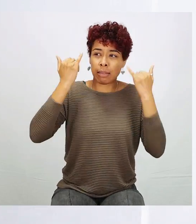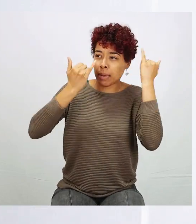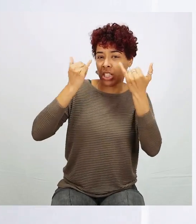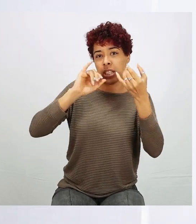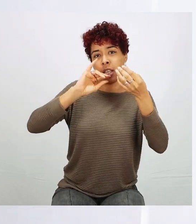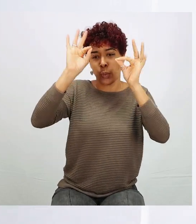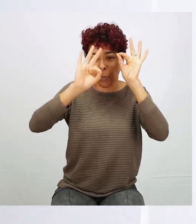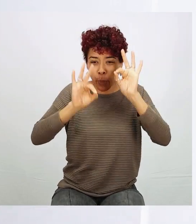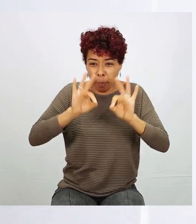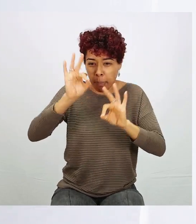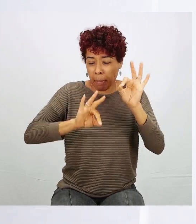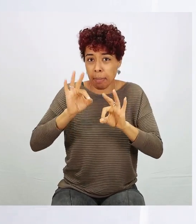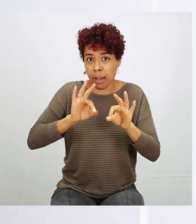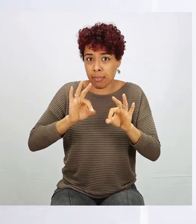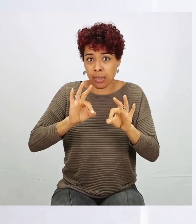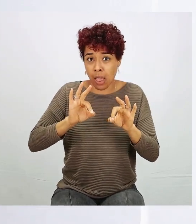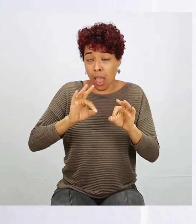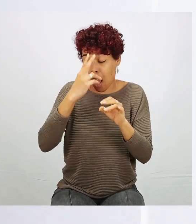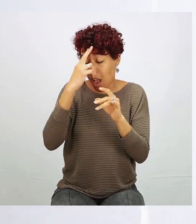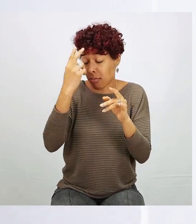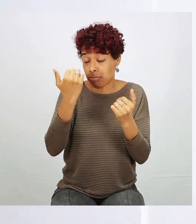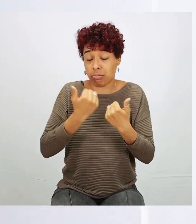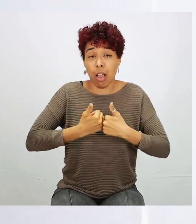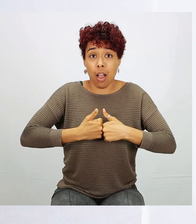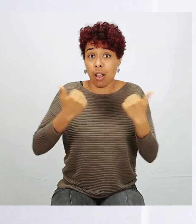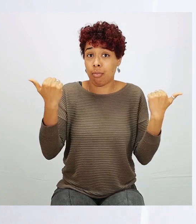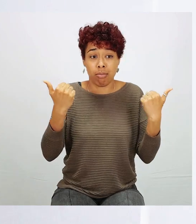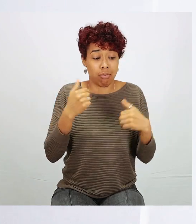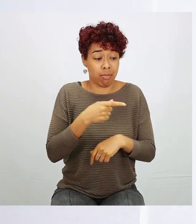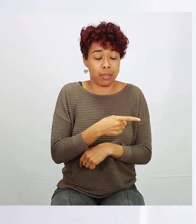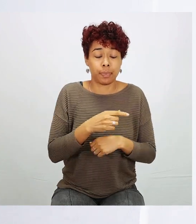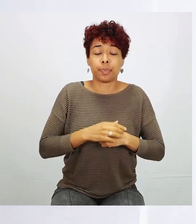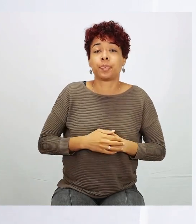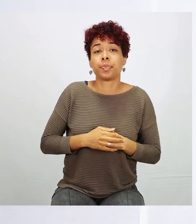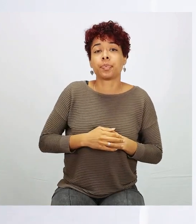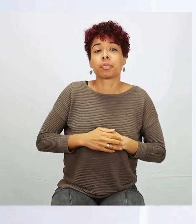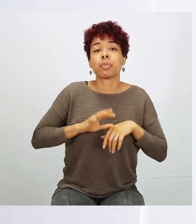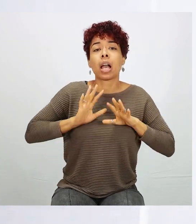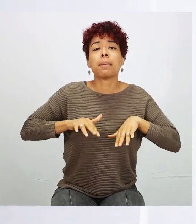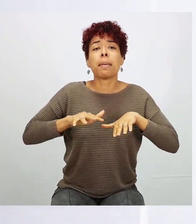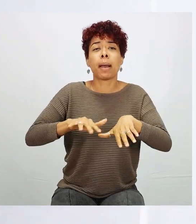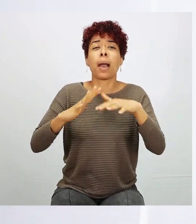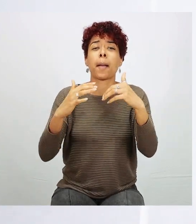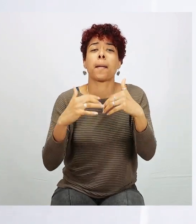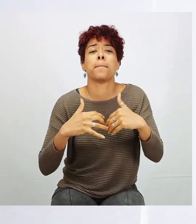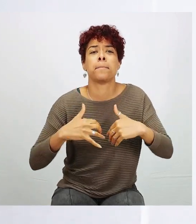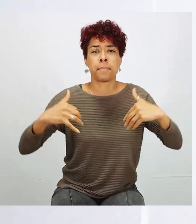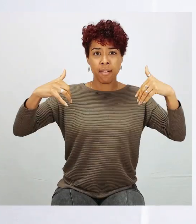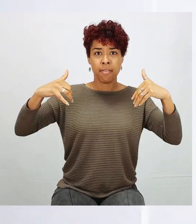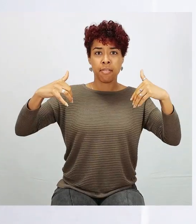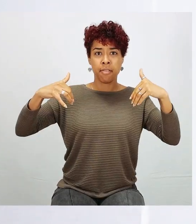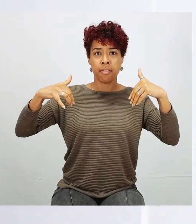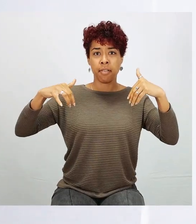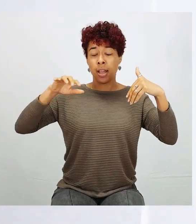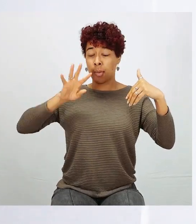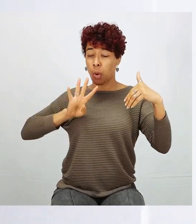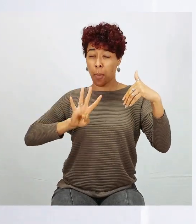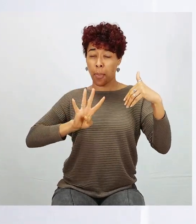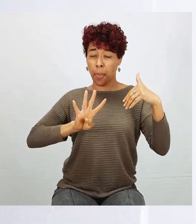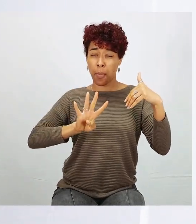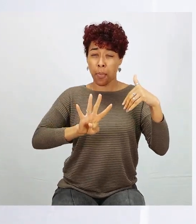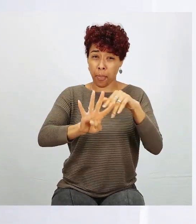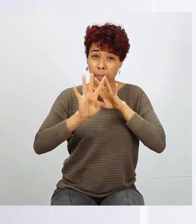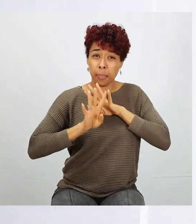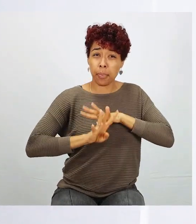des choses, on en est loin du spectacle. La mer qui a été coupée en deux, une mer qui se coupe en deux pour laisser passer des millions de